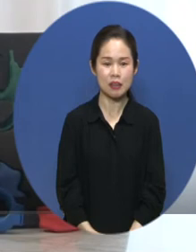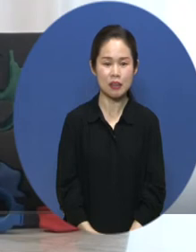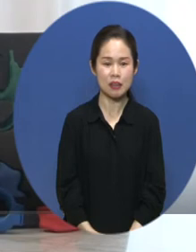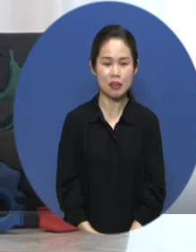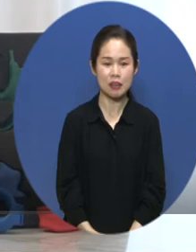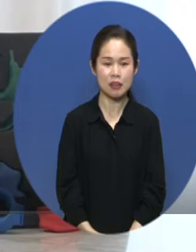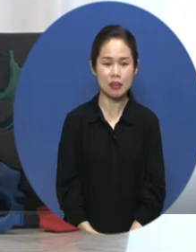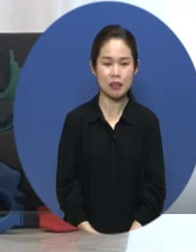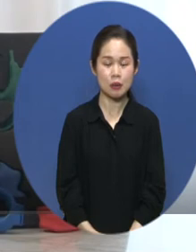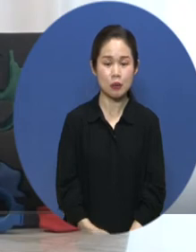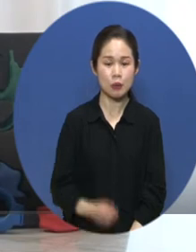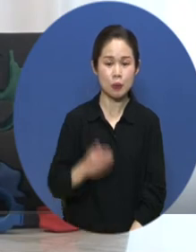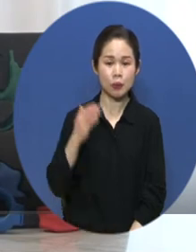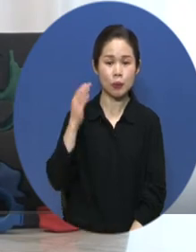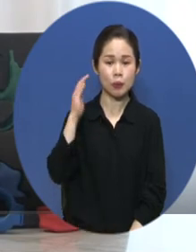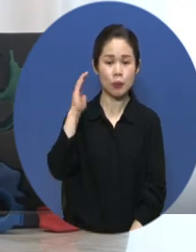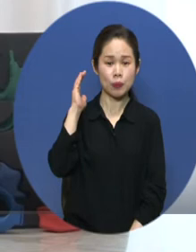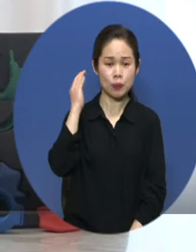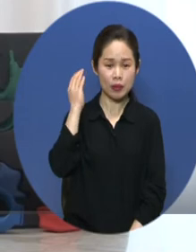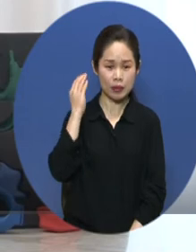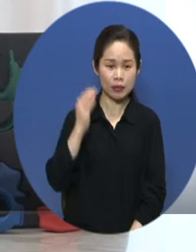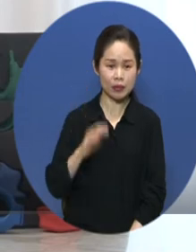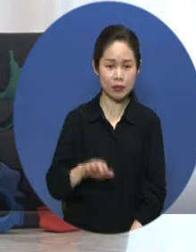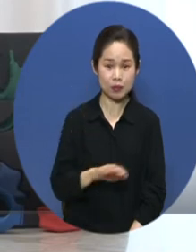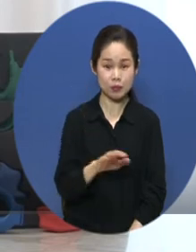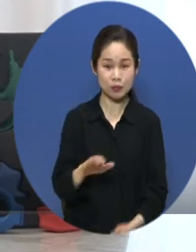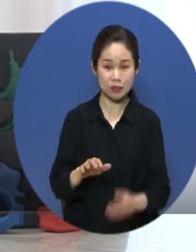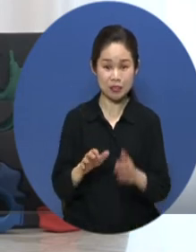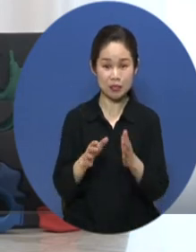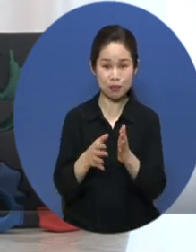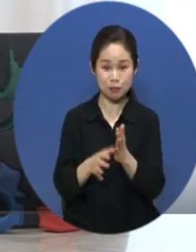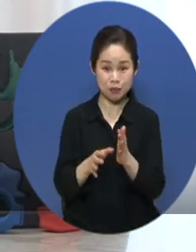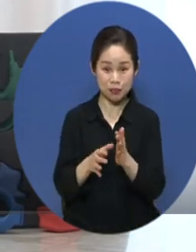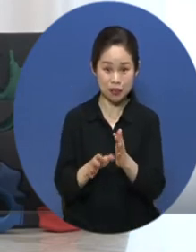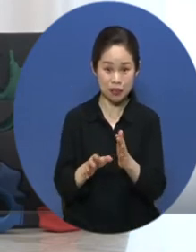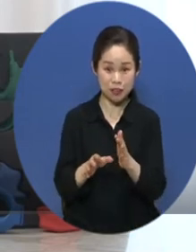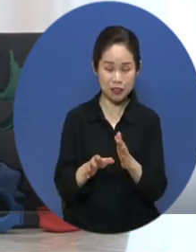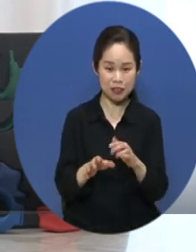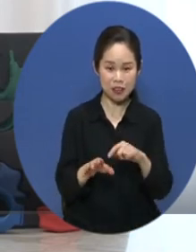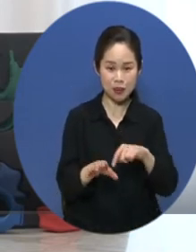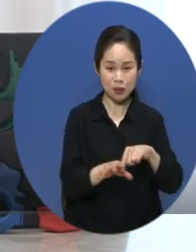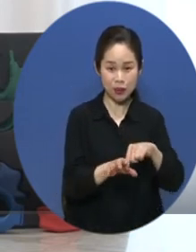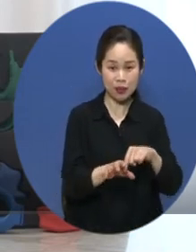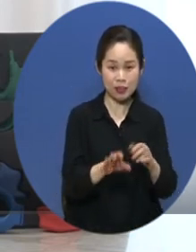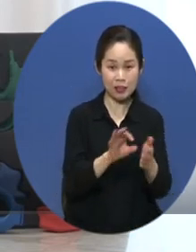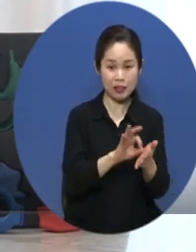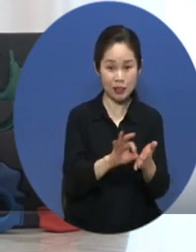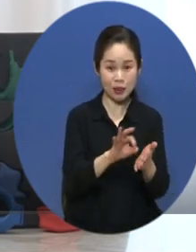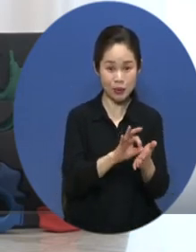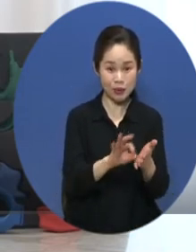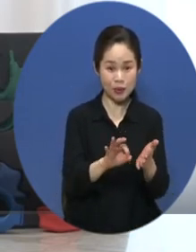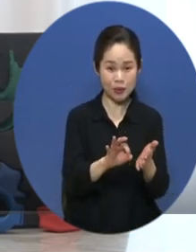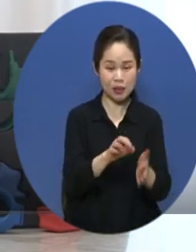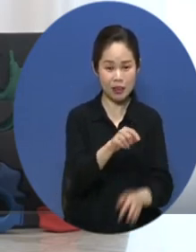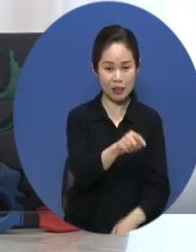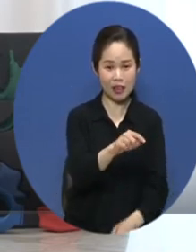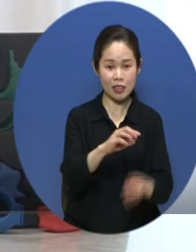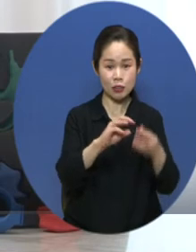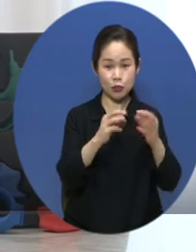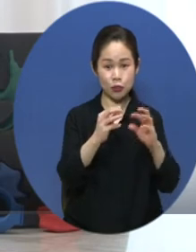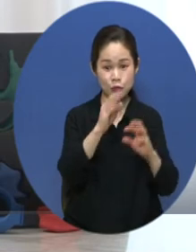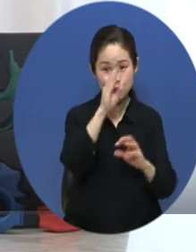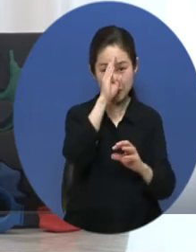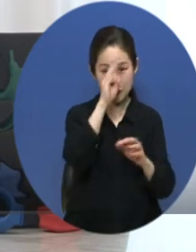그 얼마 전까지 저희 보조기구를 잘 사용해주는 친구가 있었어요. 근육장애인